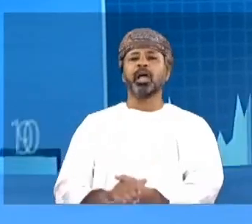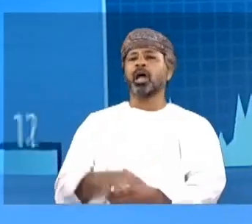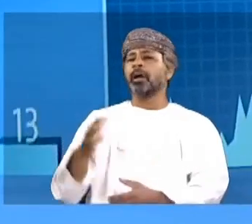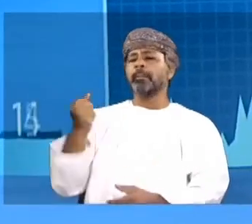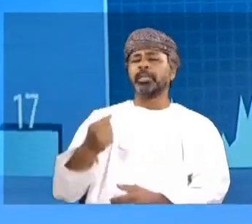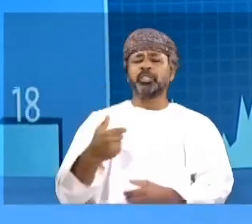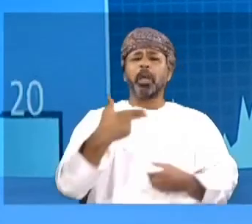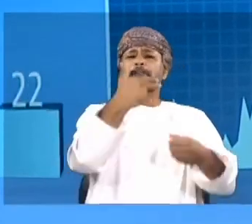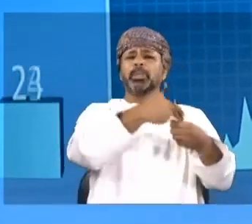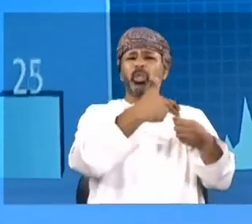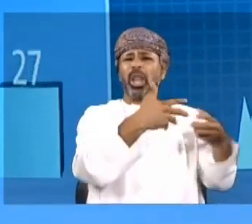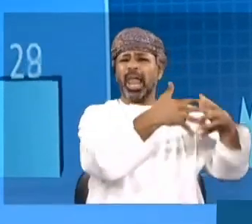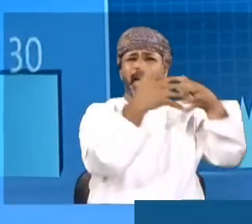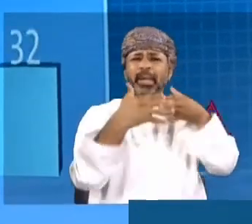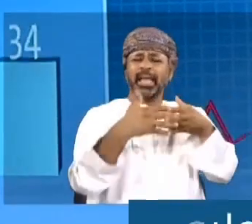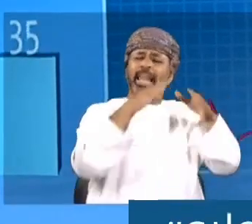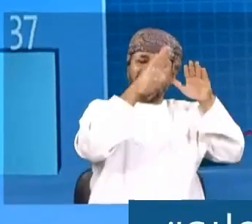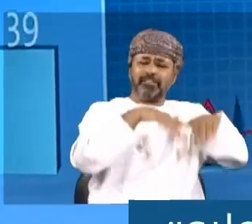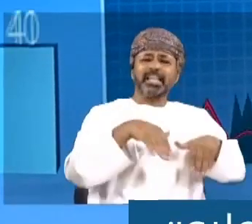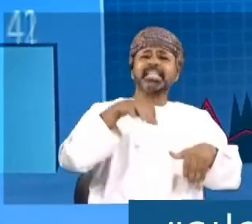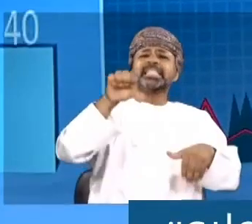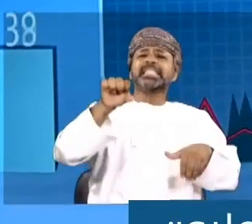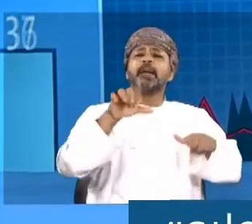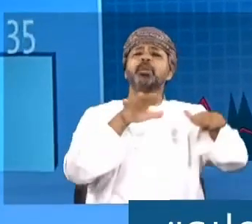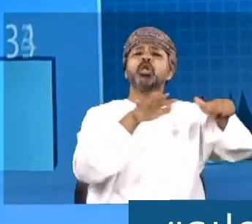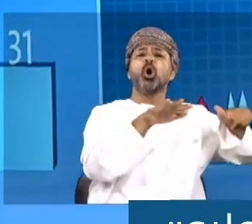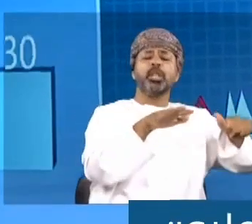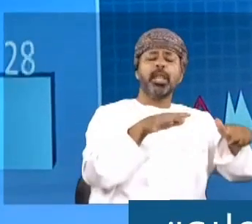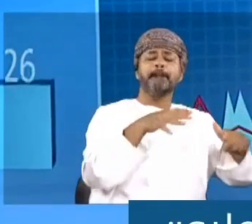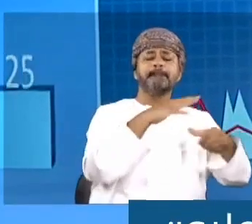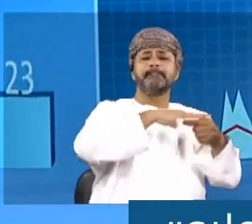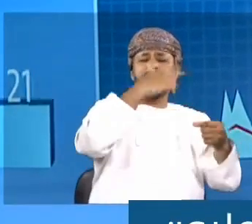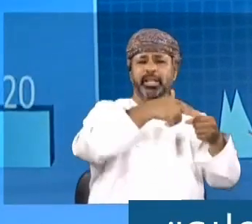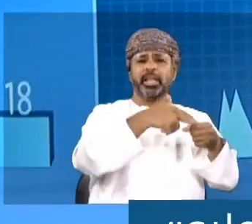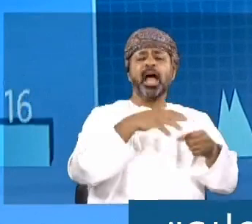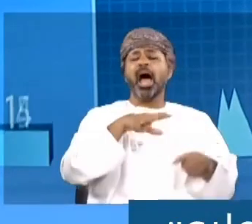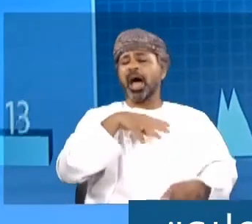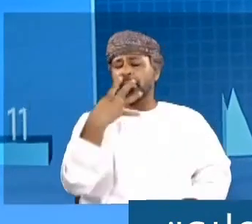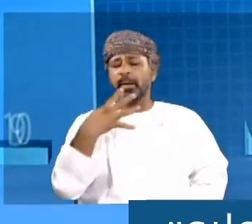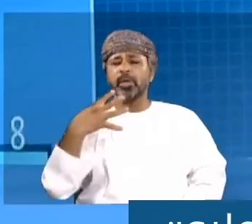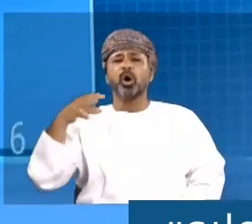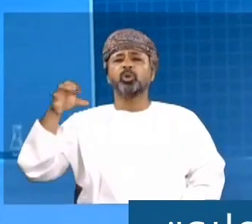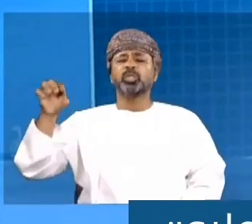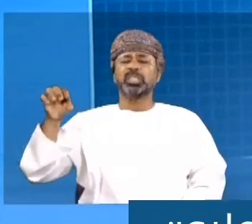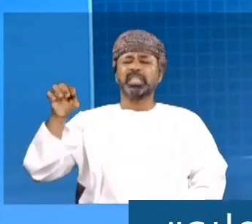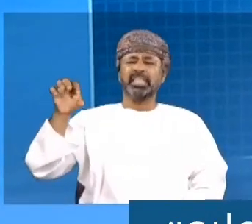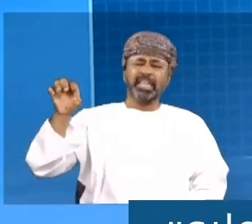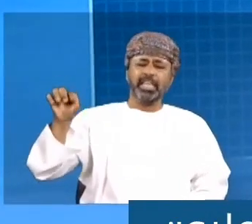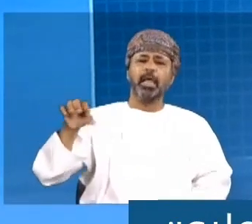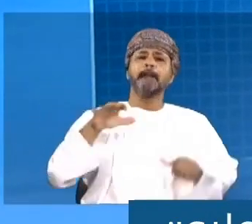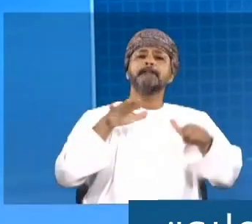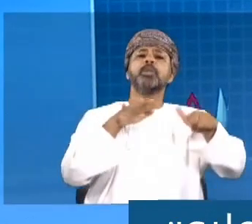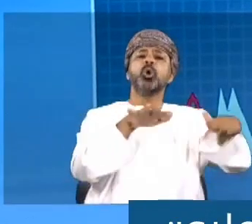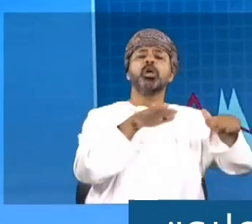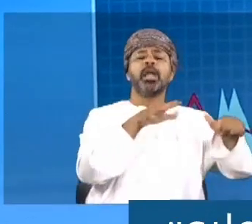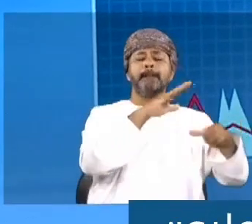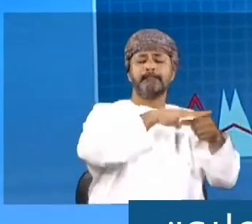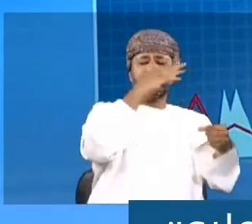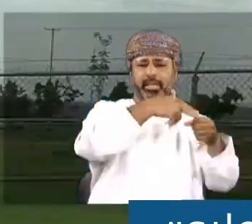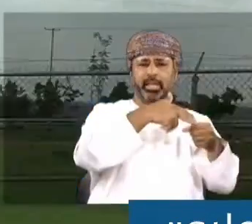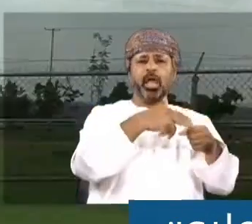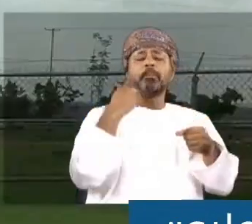الخام الأمريكي بنحو 9 ملايين برميل ليبلغ 498 مليون برميل. إدارة معلومات